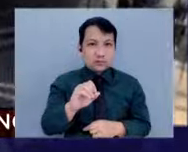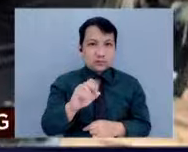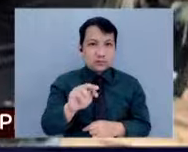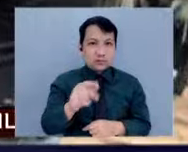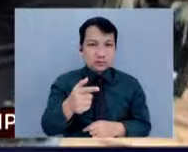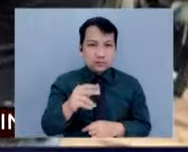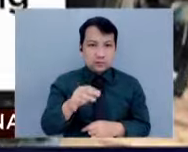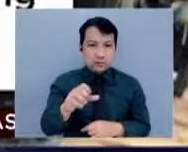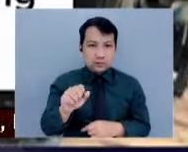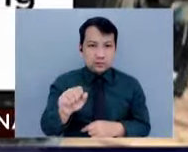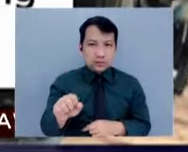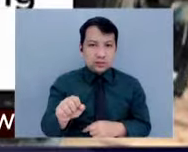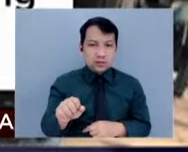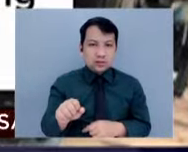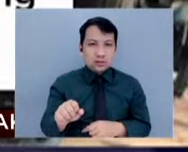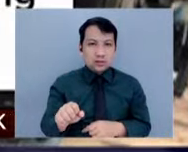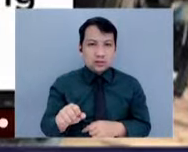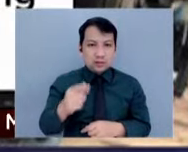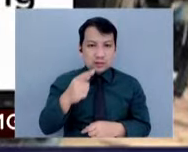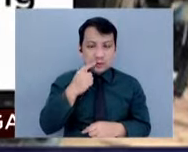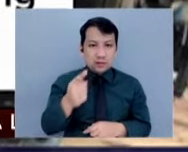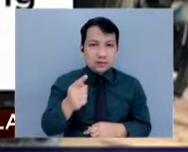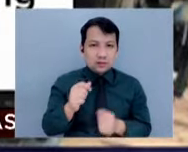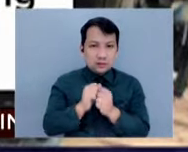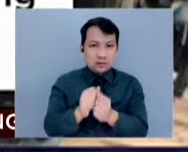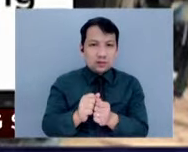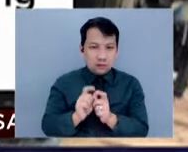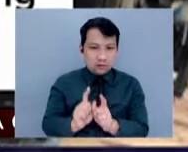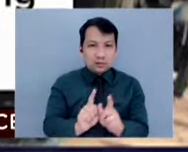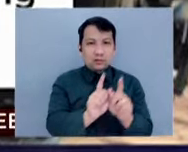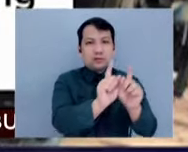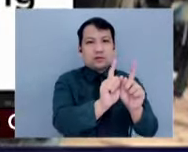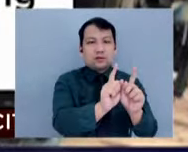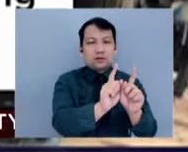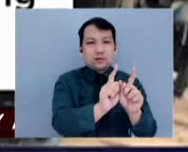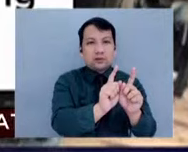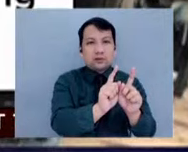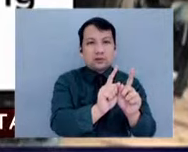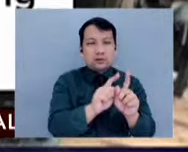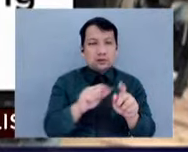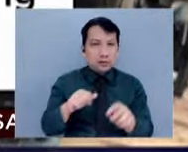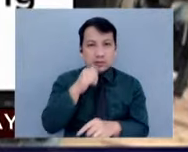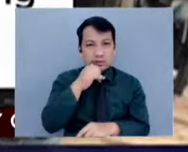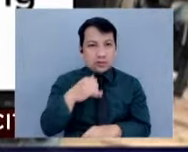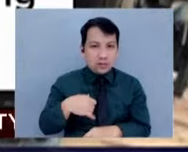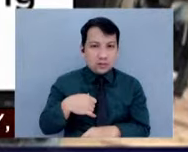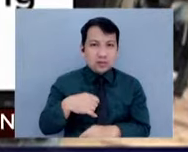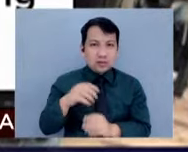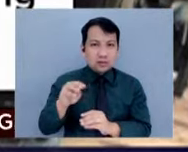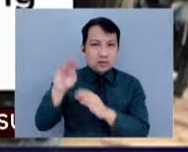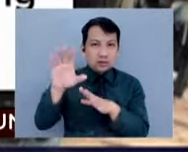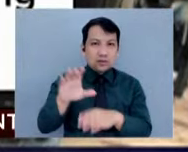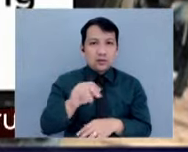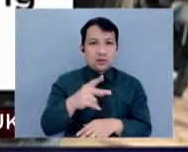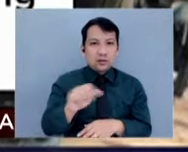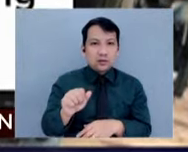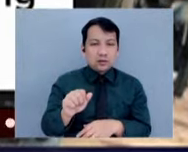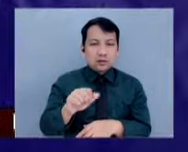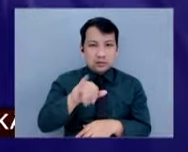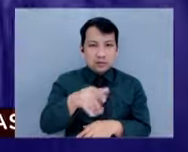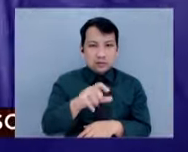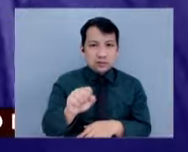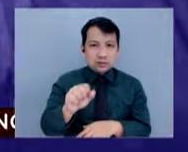sa uploader na si Hexter, nakasabay niya ang aktor habang nag-hike kahapon sa Mount Halasan sa Jeju, South